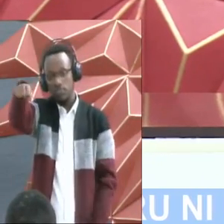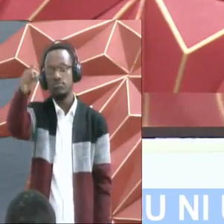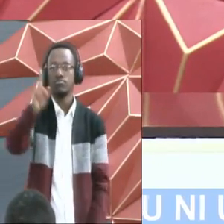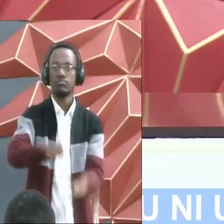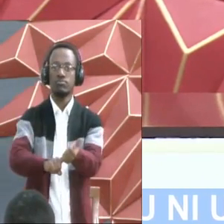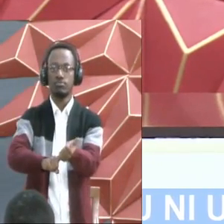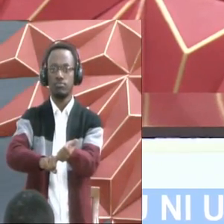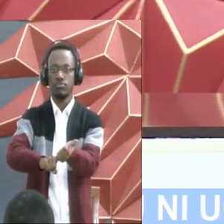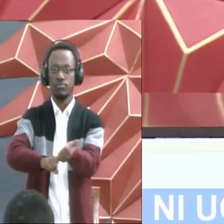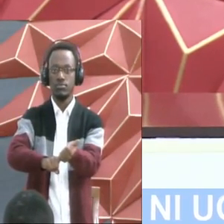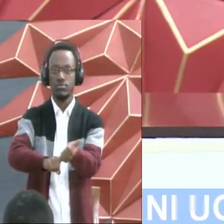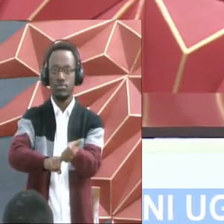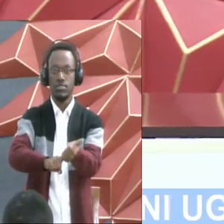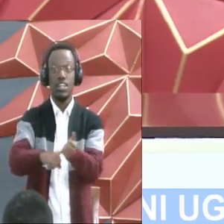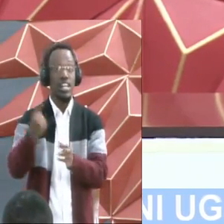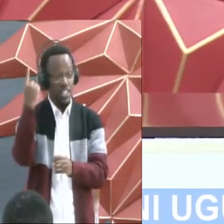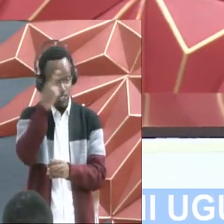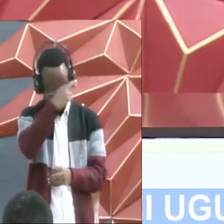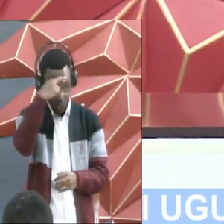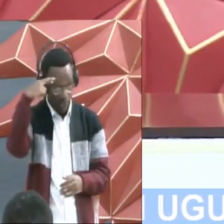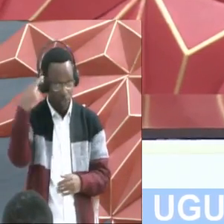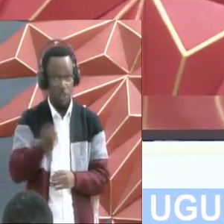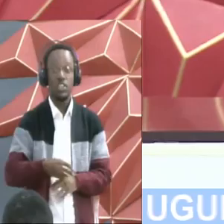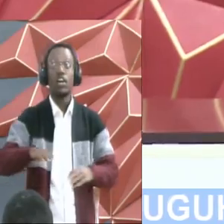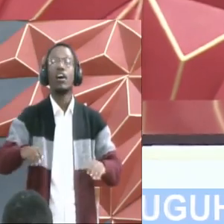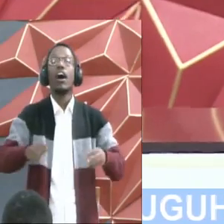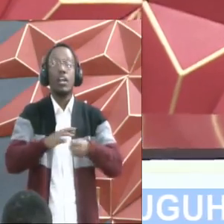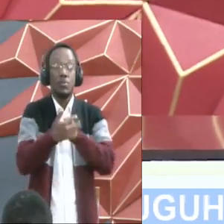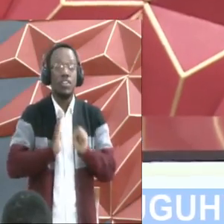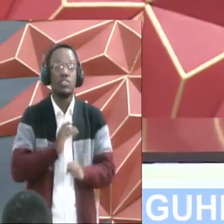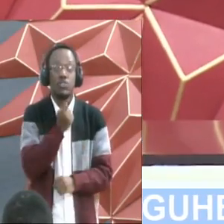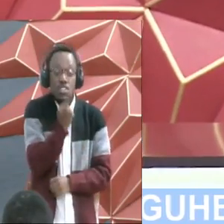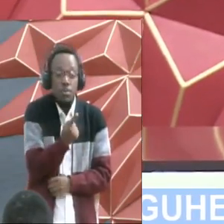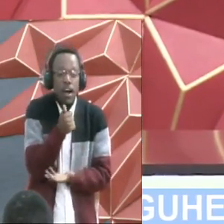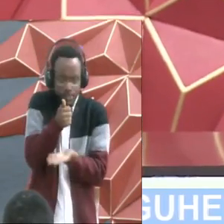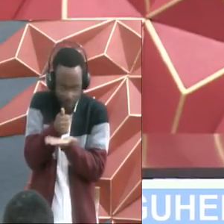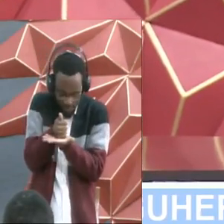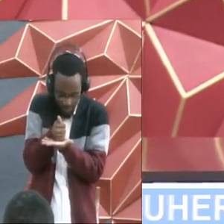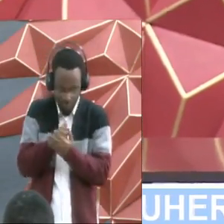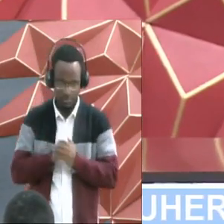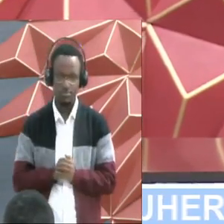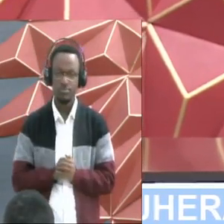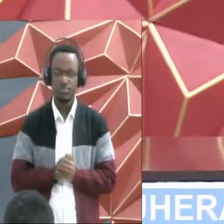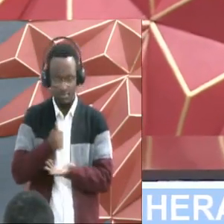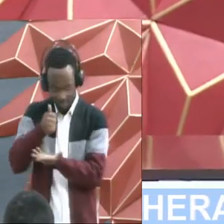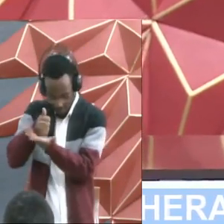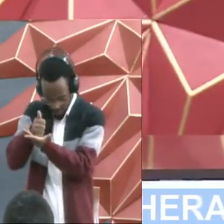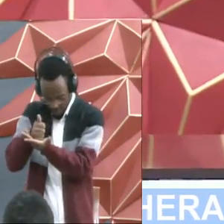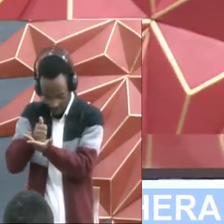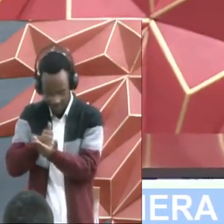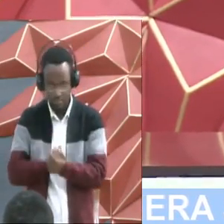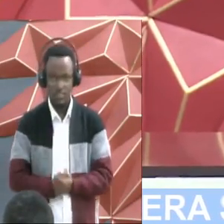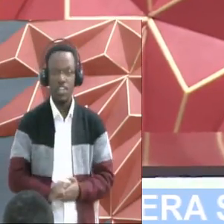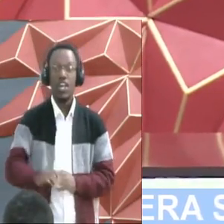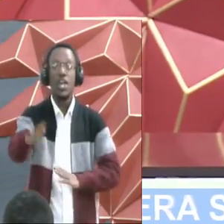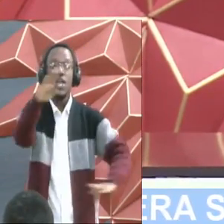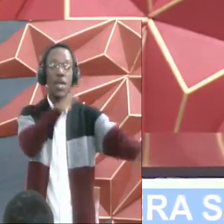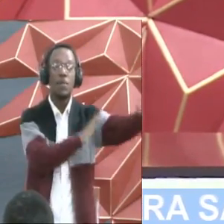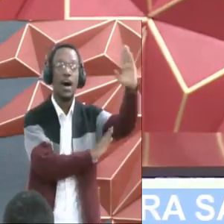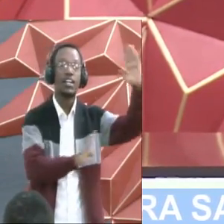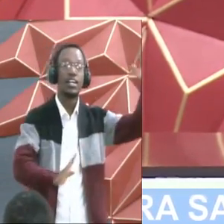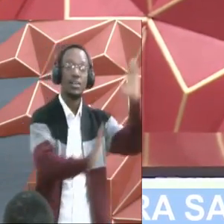nicyo gituma ari we adutera kuvuga ngo amen ngo Imana ishimishwe